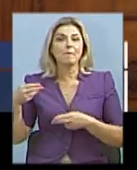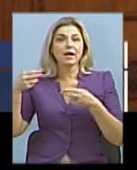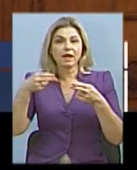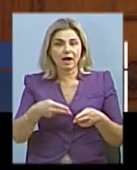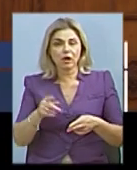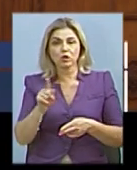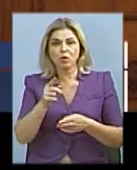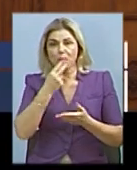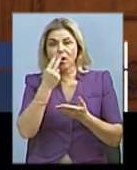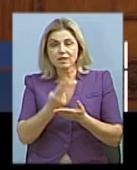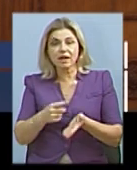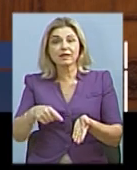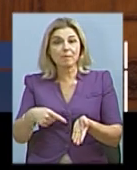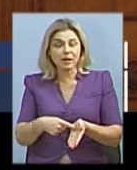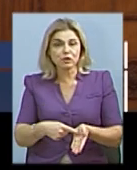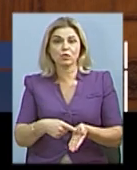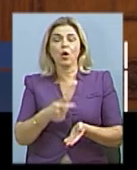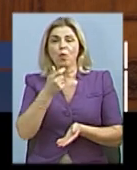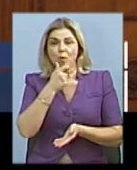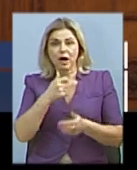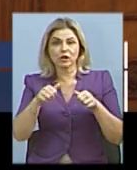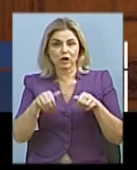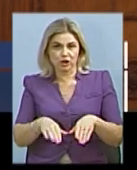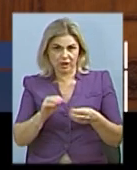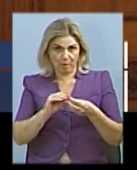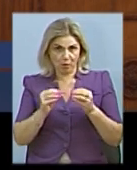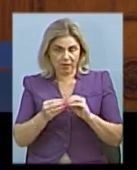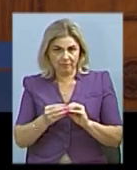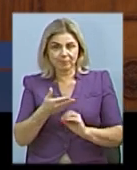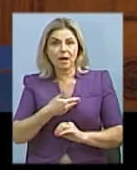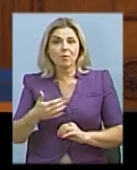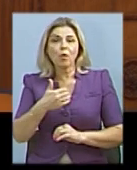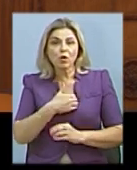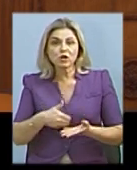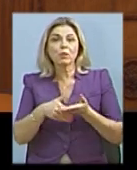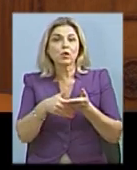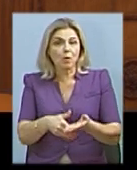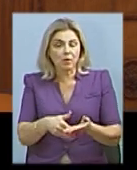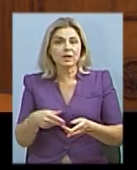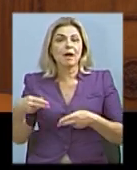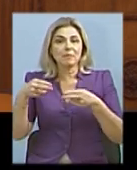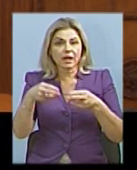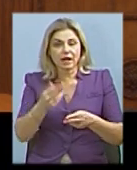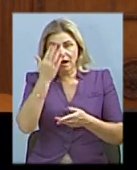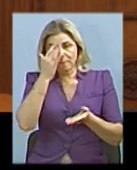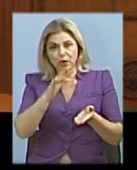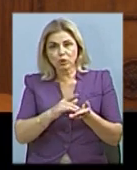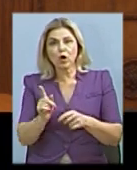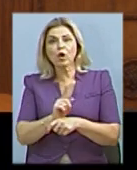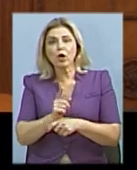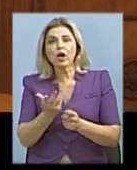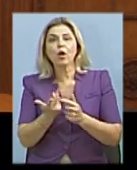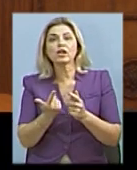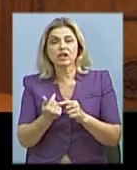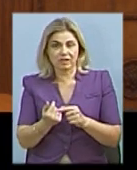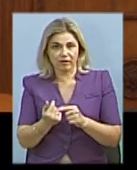Ми приїхали для того, щоб показати місту гуманне вирішення проблеми. Ми хочемо допомогти. Ми приїхали з метою допомогти в регуляції